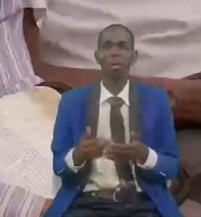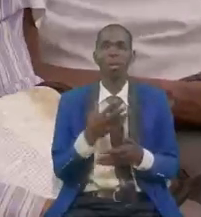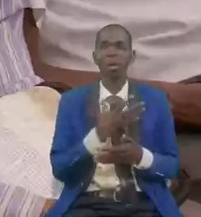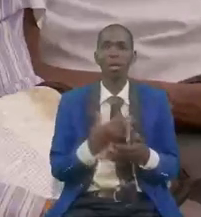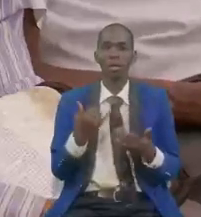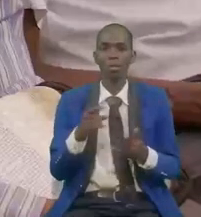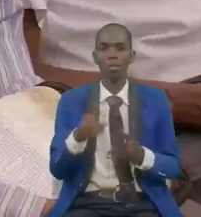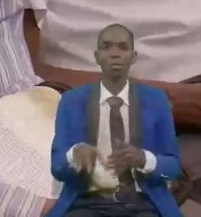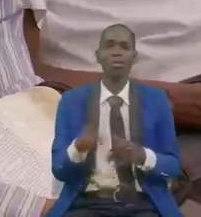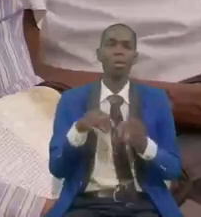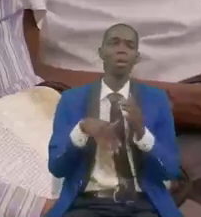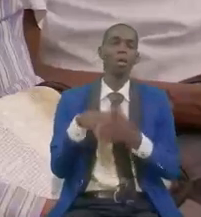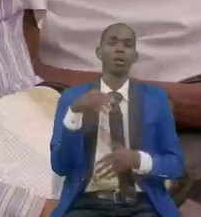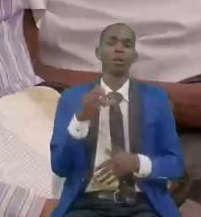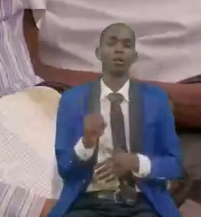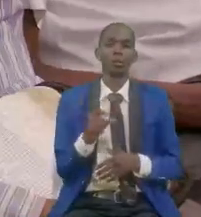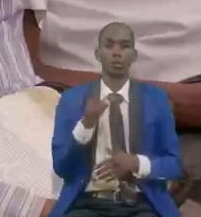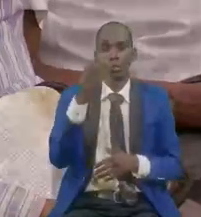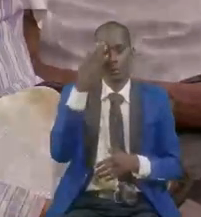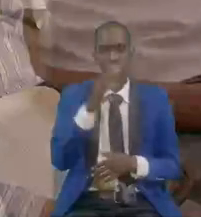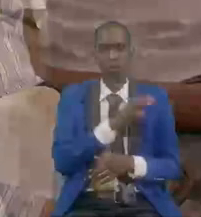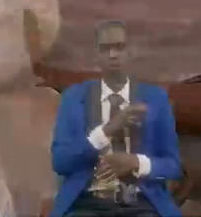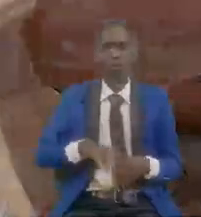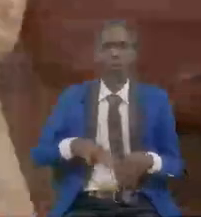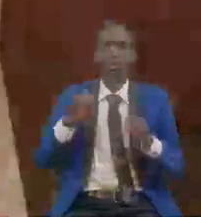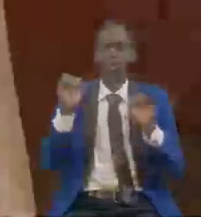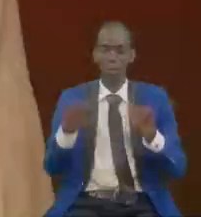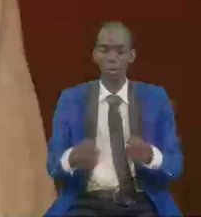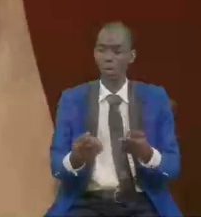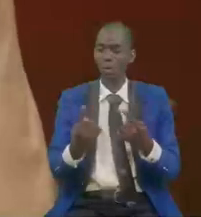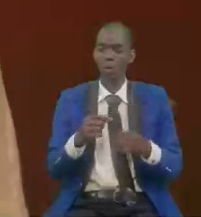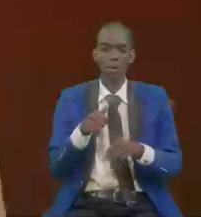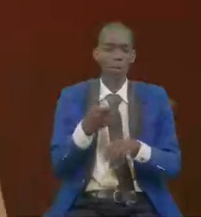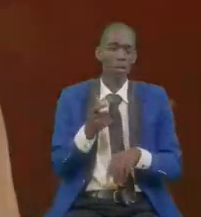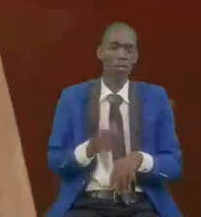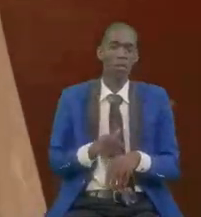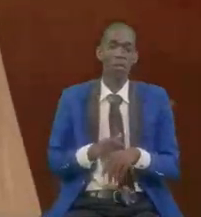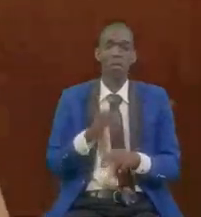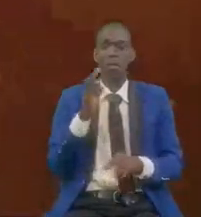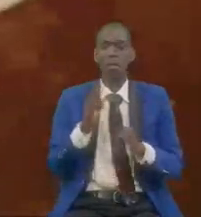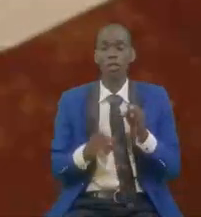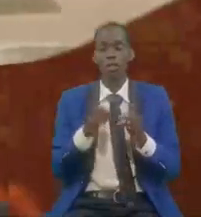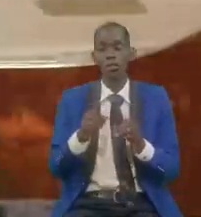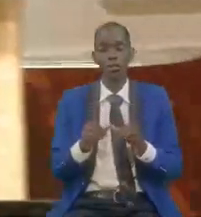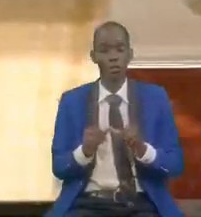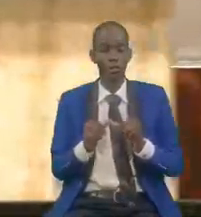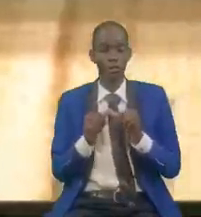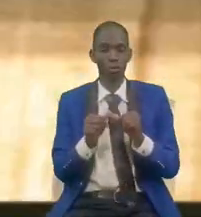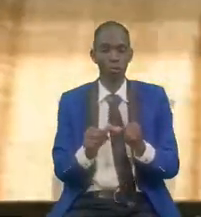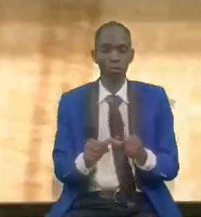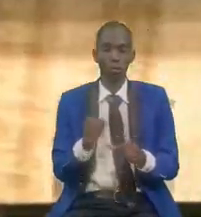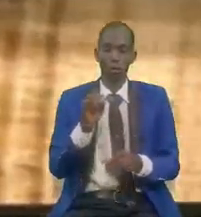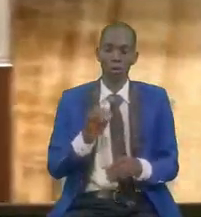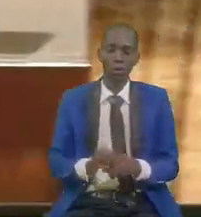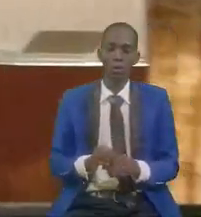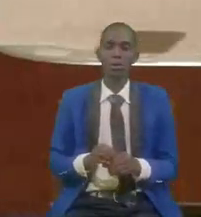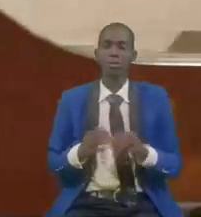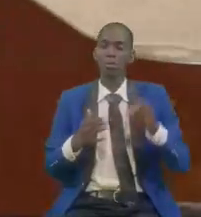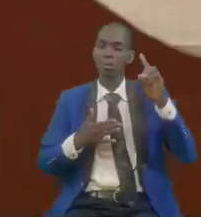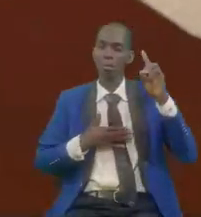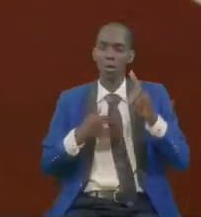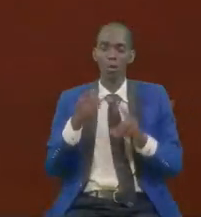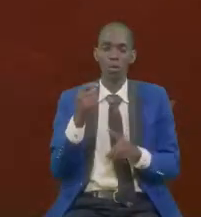Maintenant, tu as découvert, tu sais que Christ peut venir à tout moment. Si vous demeurez dans ma